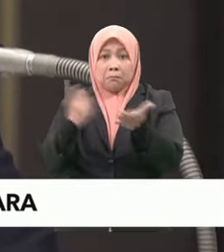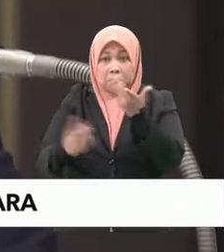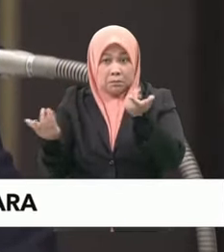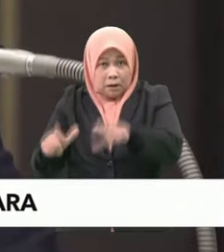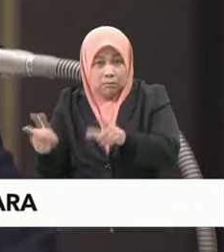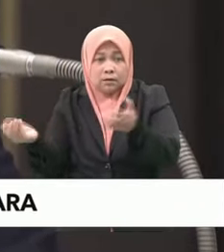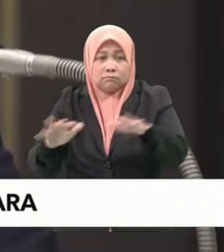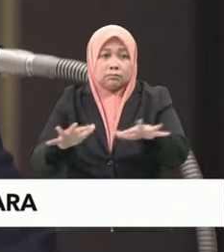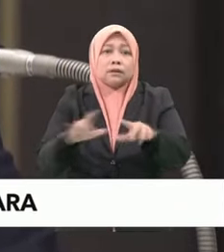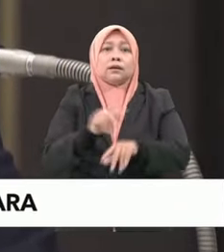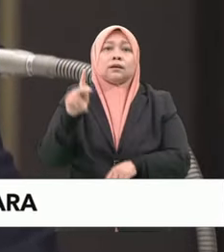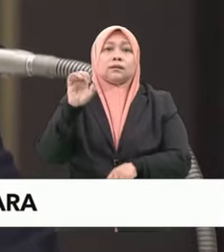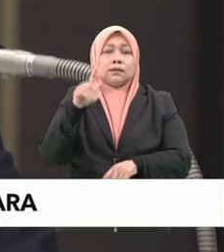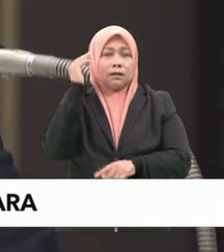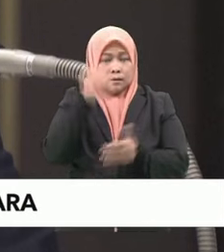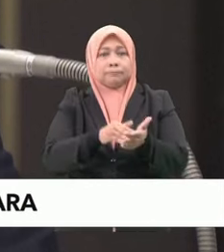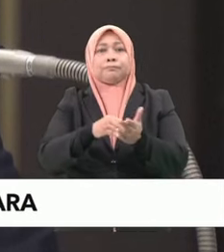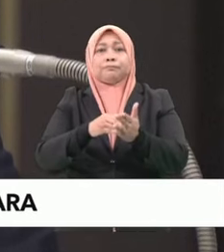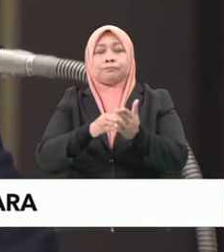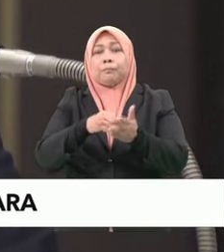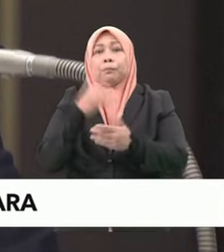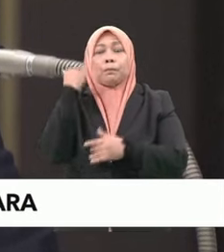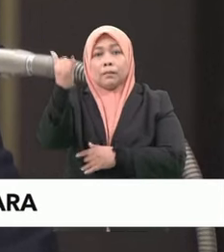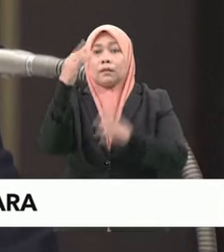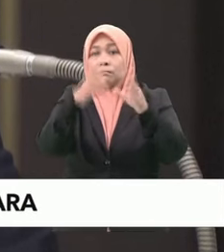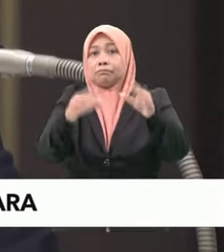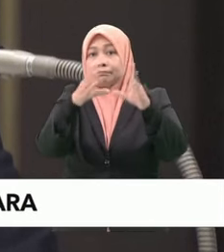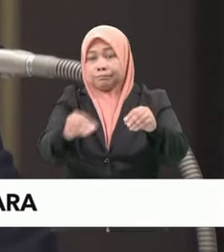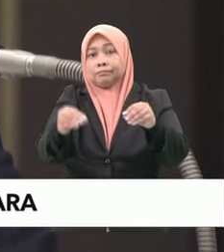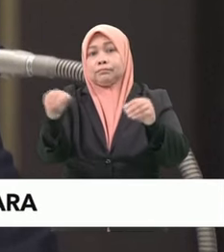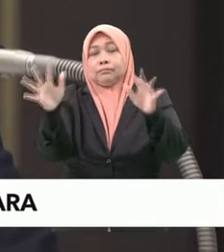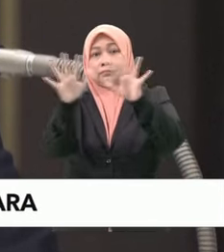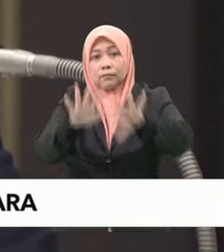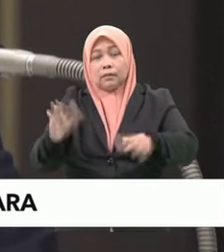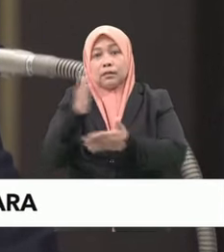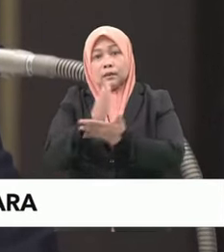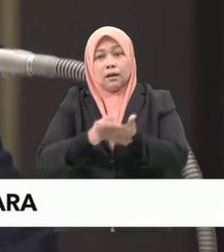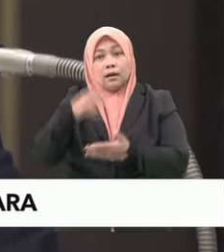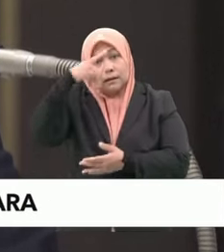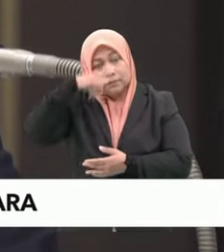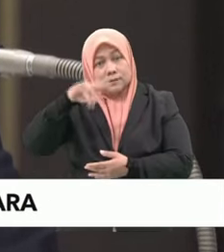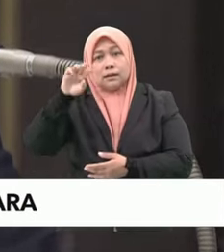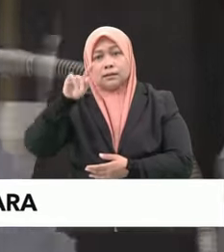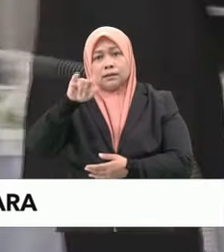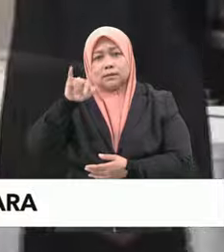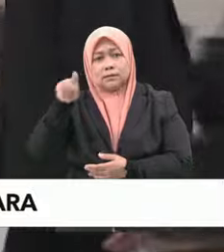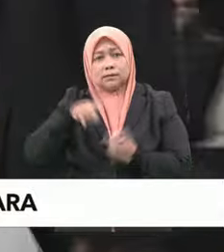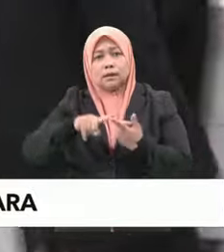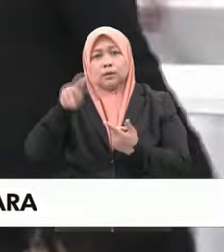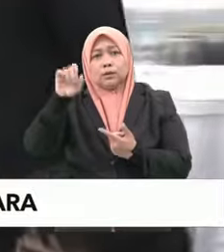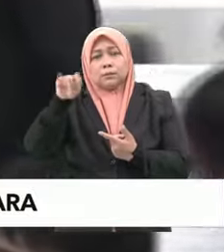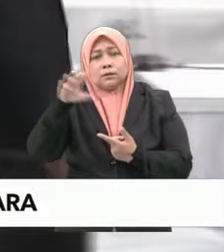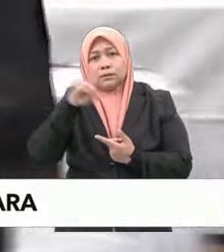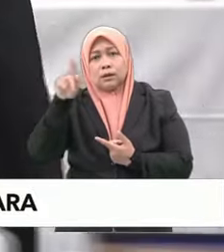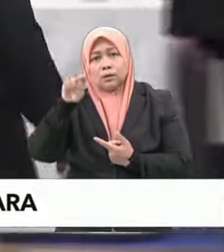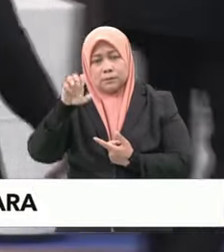Mega kishda dijadualkan menghadiri sidang kemuncak pertama jepun dengan negara Asia Tengah Kazakhstan kirgizstan Tajikistan Turkmenistan